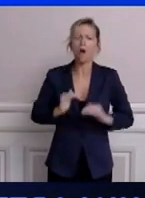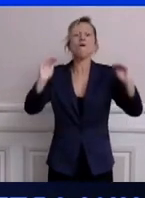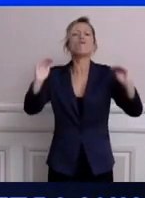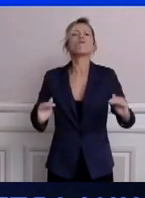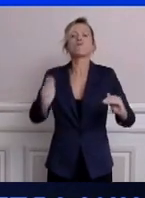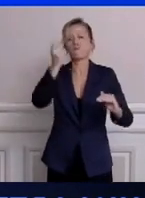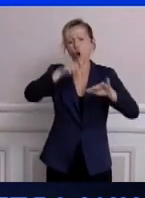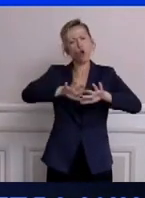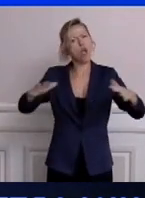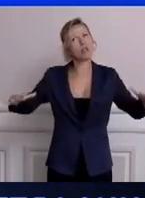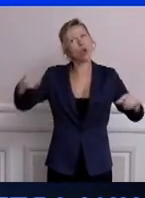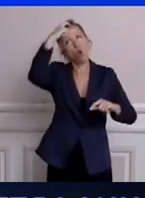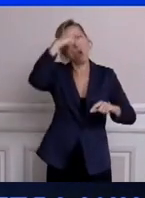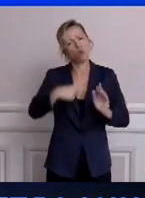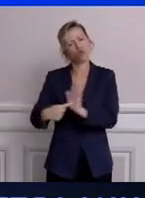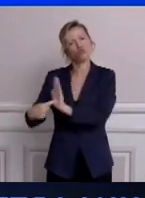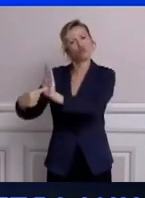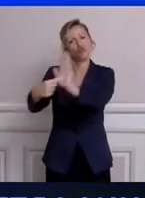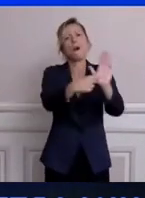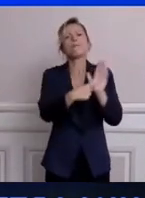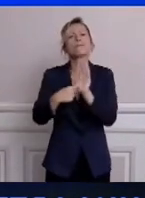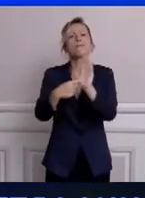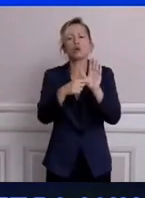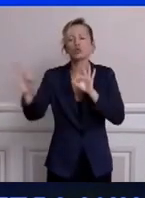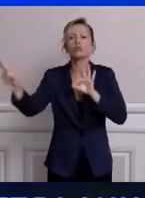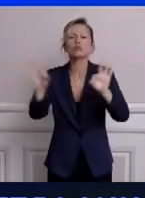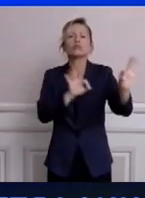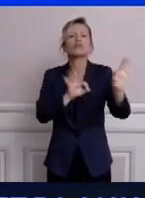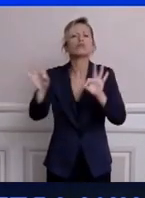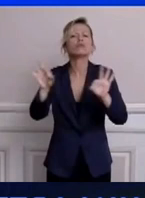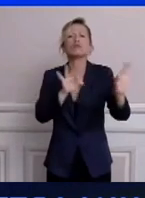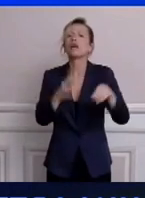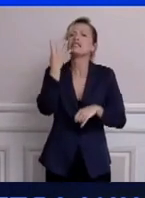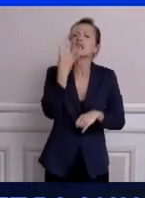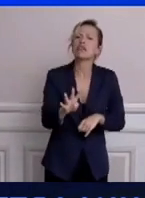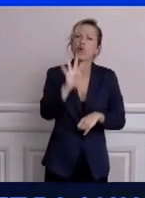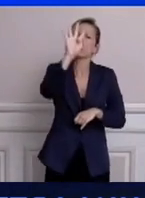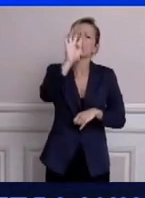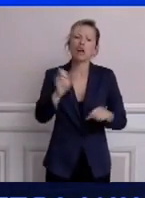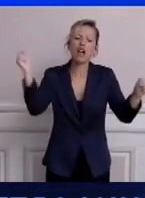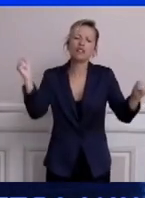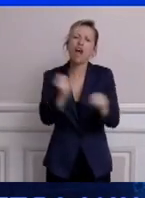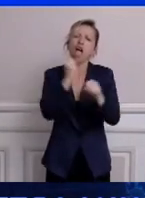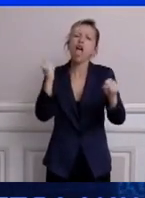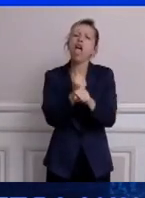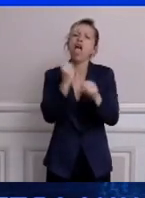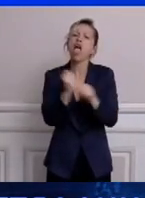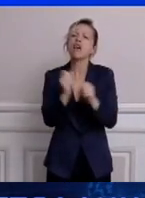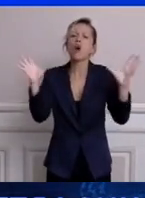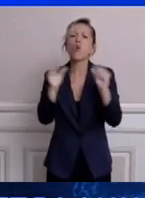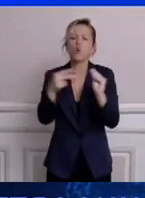είχα παρουσιάσει αυτό εδώ πέρα το σχέδιο, τα 340 και έργα για το Βόρειο Αιγαίο του 2030